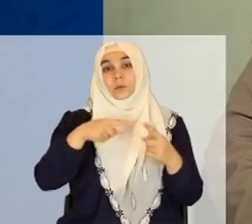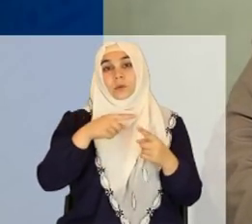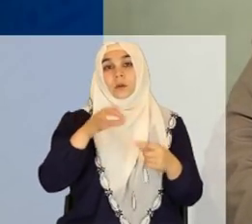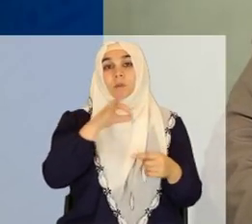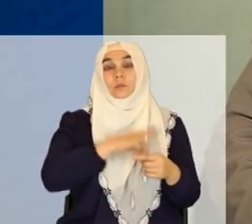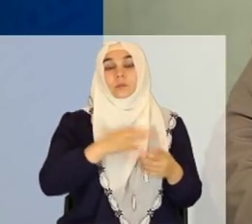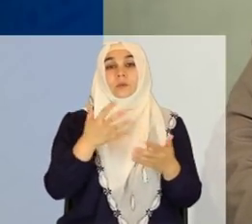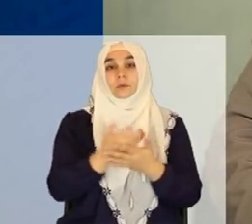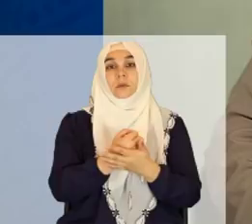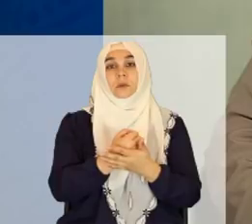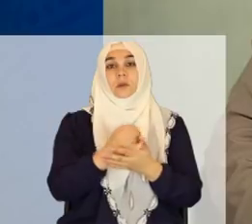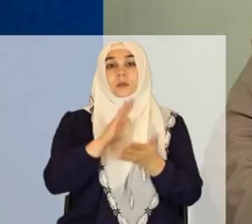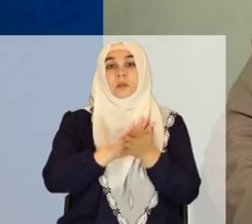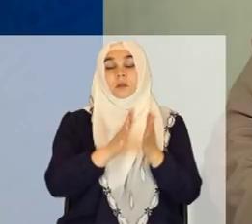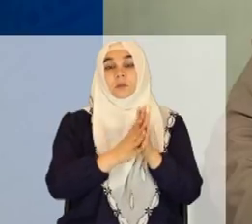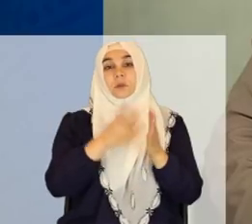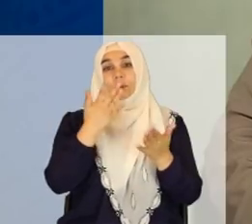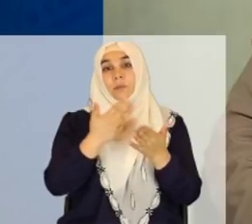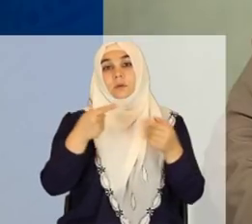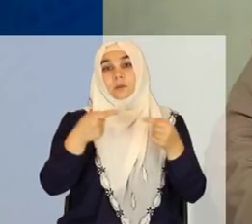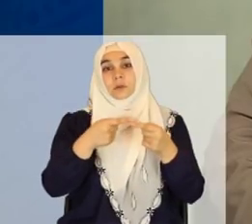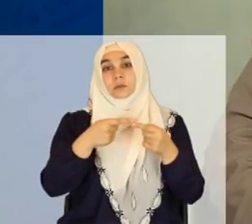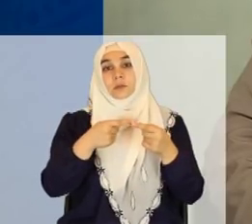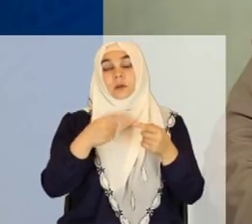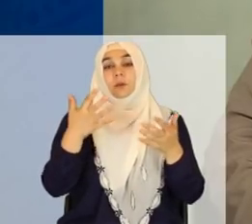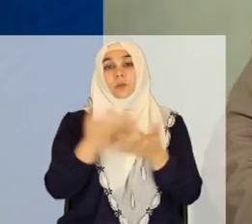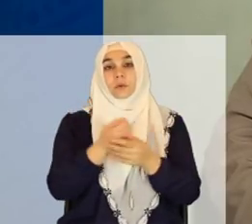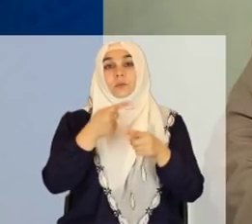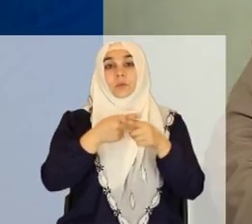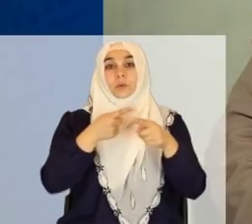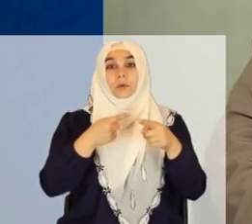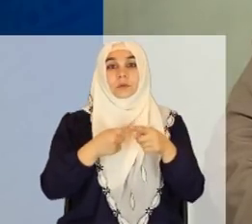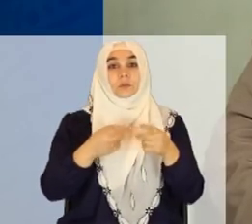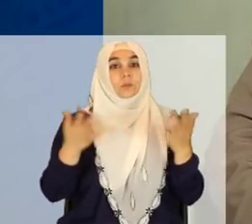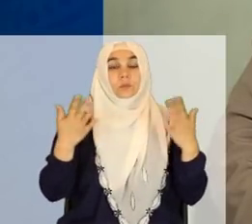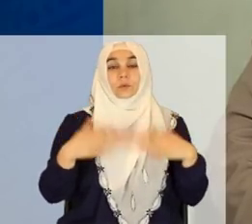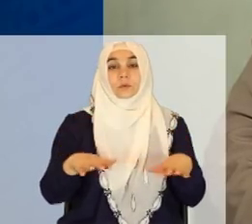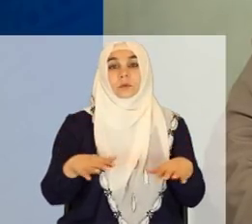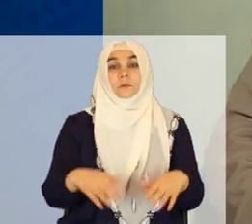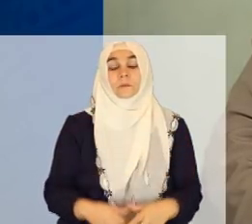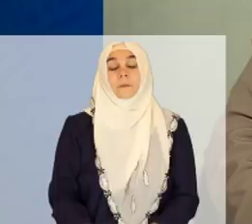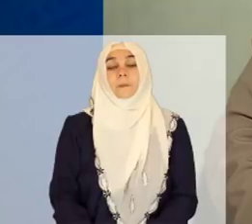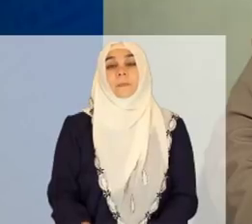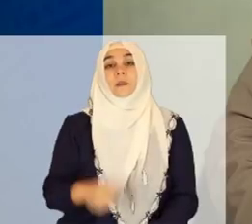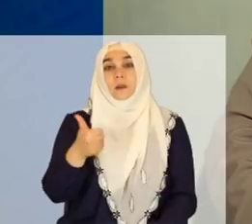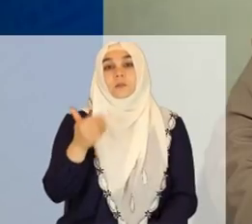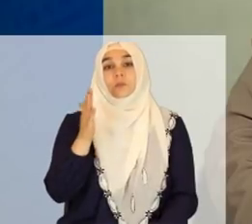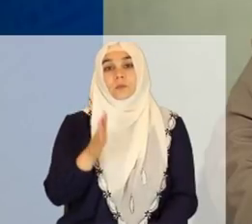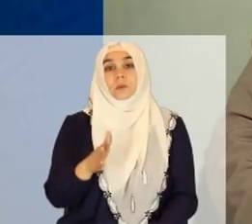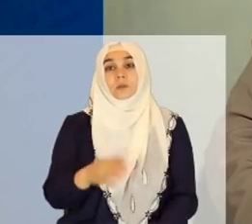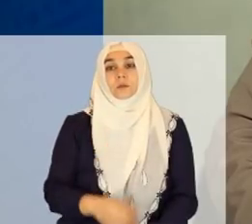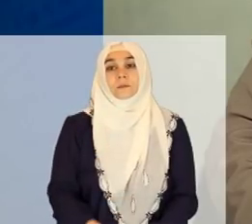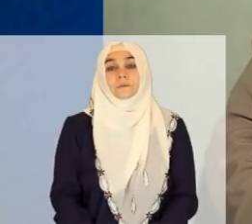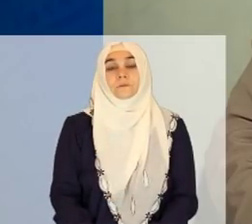tüşkan paydanı o şu şartnamadaki belgilengen miktarga karab, buluşadı. Ana şunda inşallah